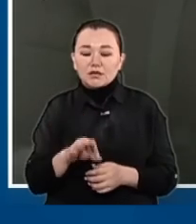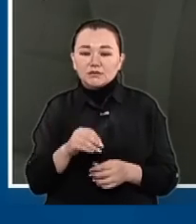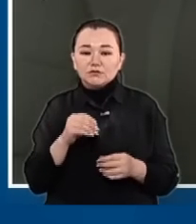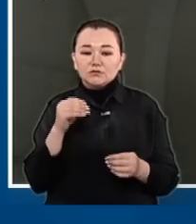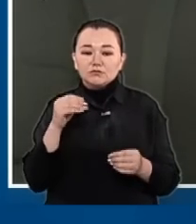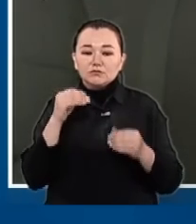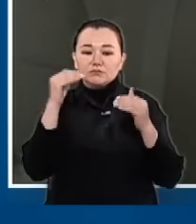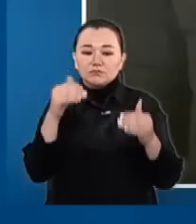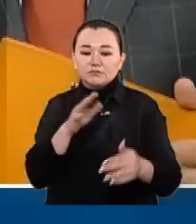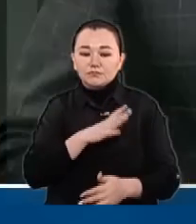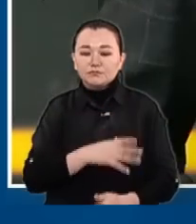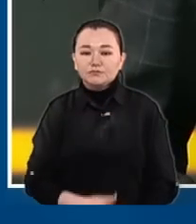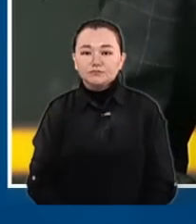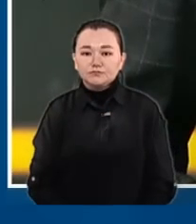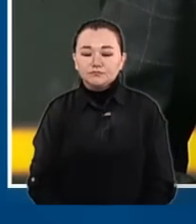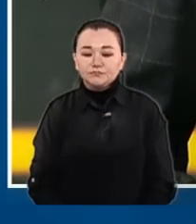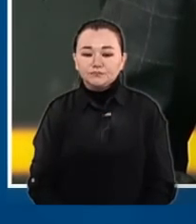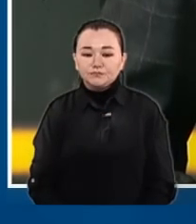20,5%-ға өскен. Асыл.